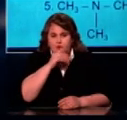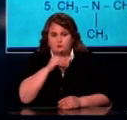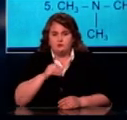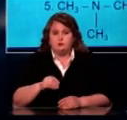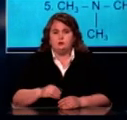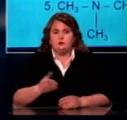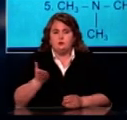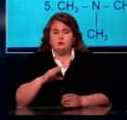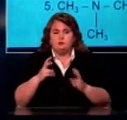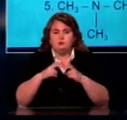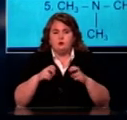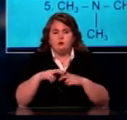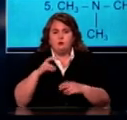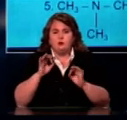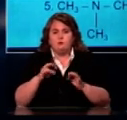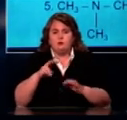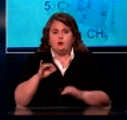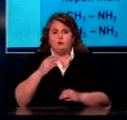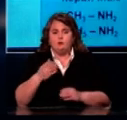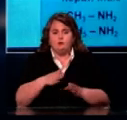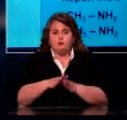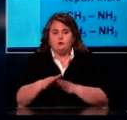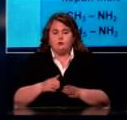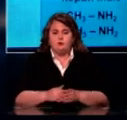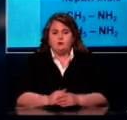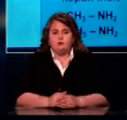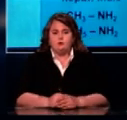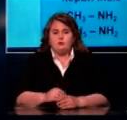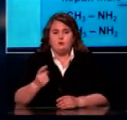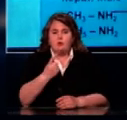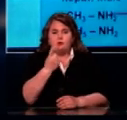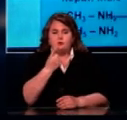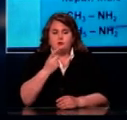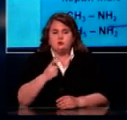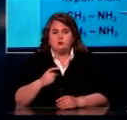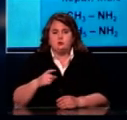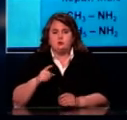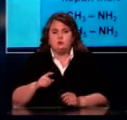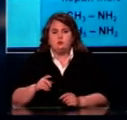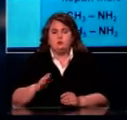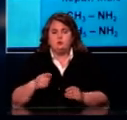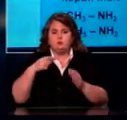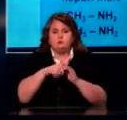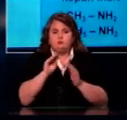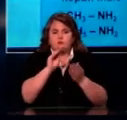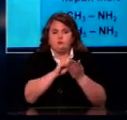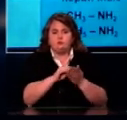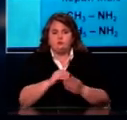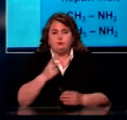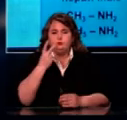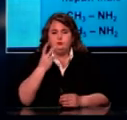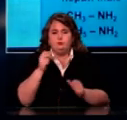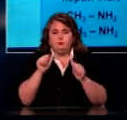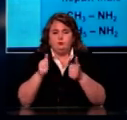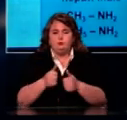Справились? Давайте проверим, правильно ли вы сделали. К первичным у нас будут относиться две